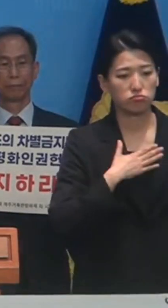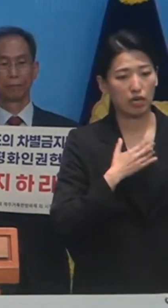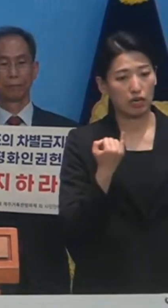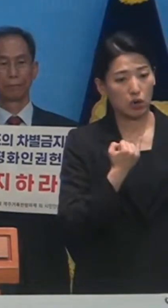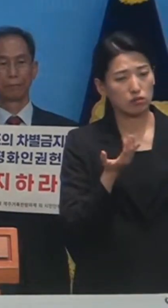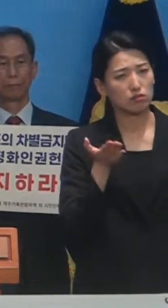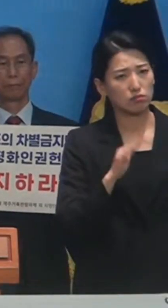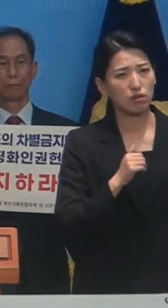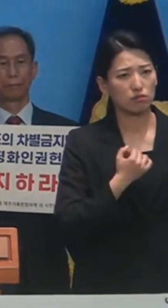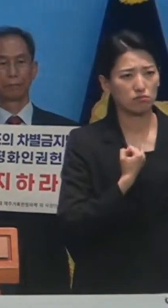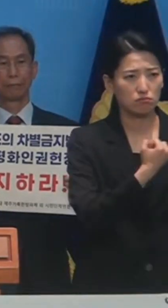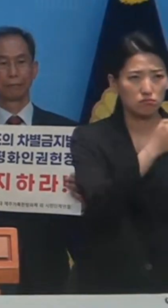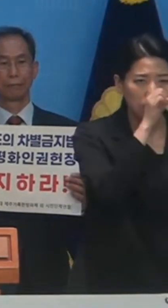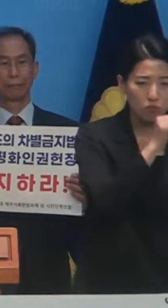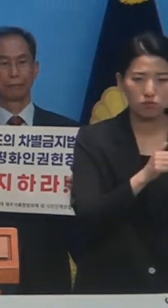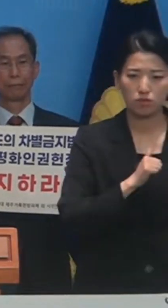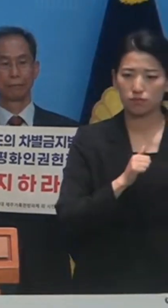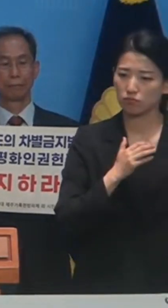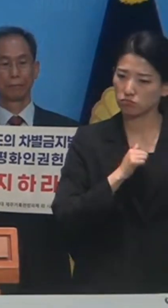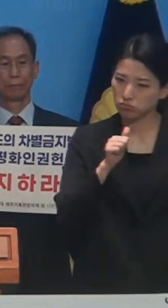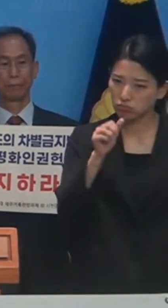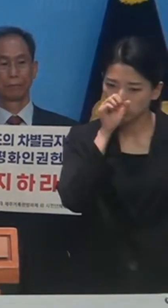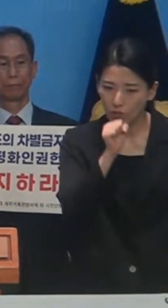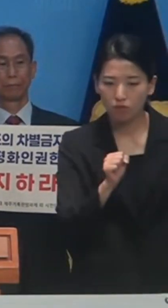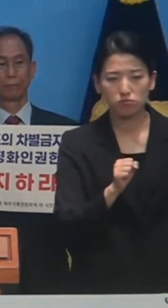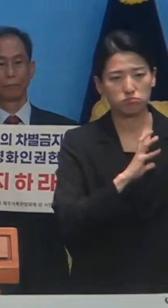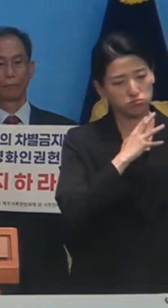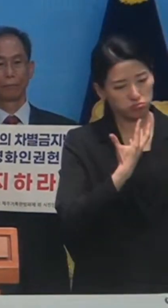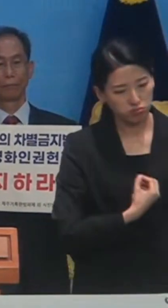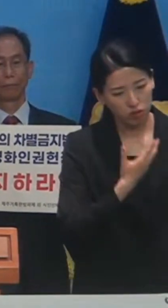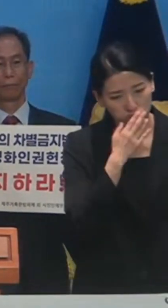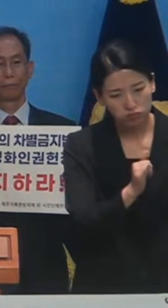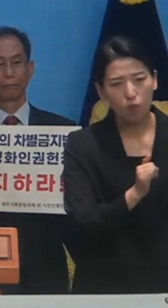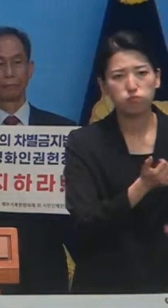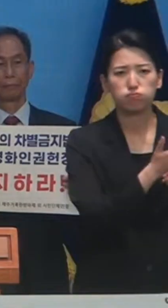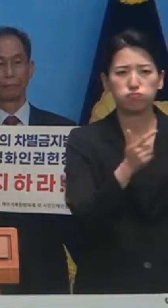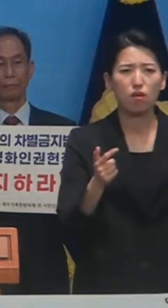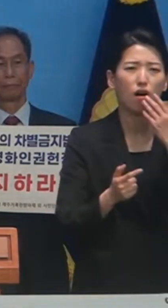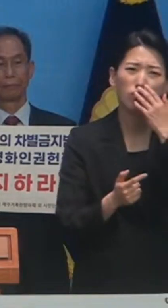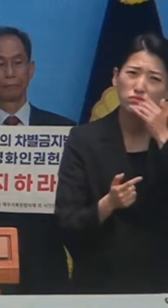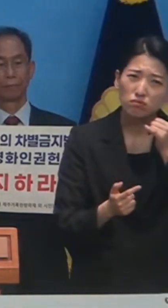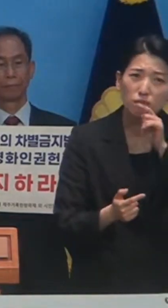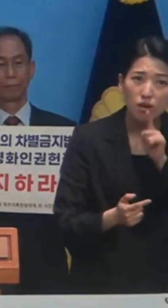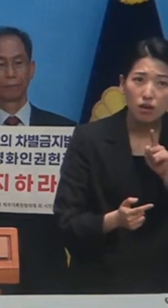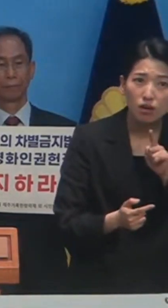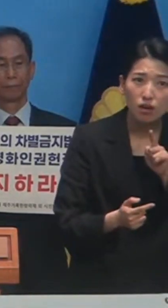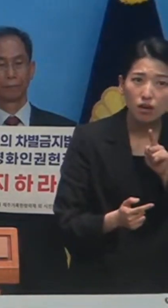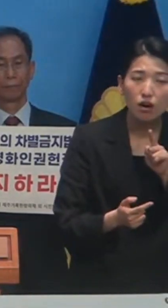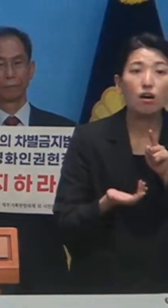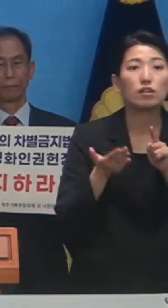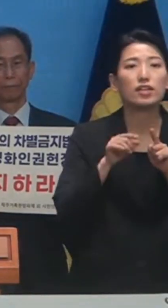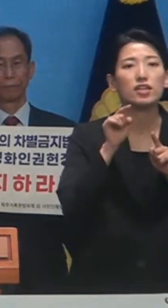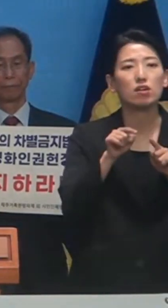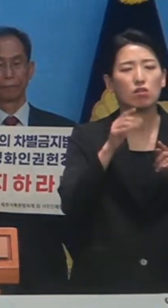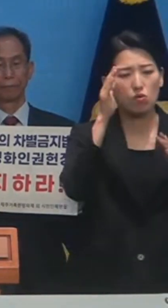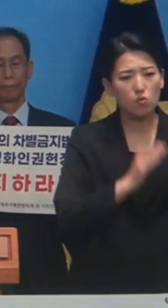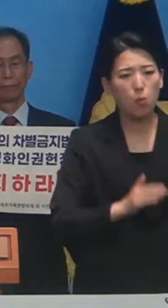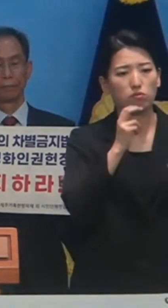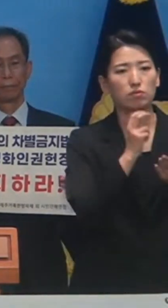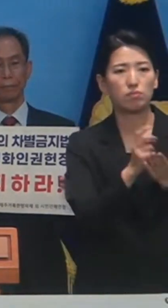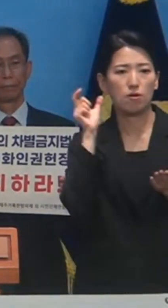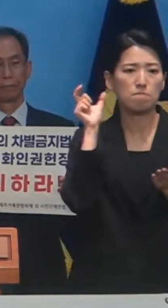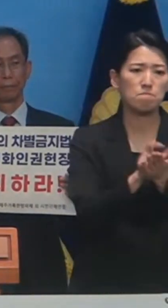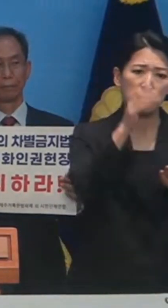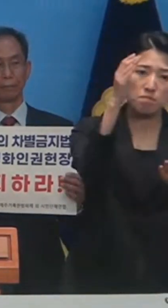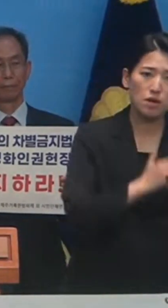것입니다. 남녀의 경계를 허물고 가정을 해체하는 성평등으로 바꾸자는 것은 도저히